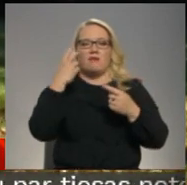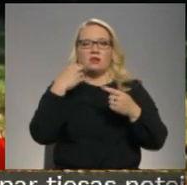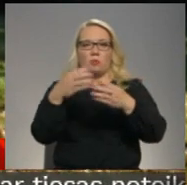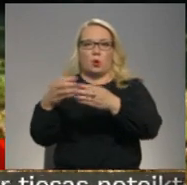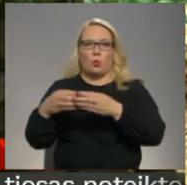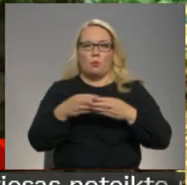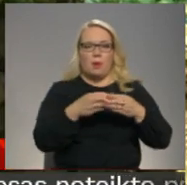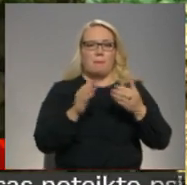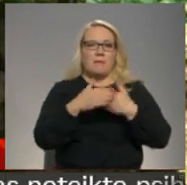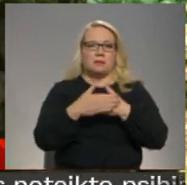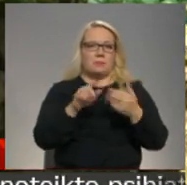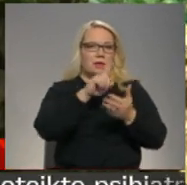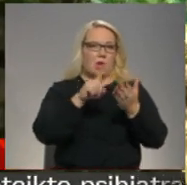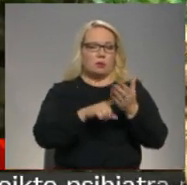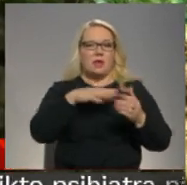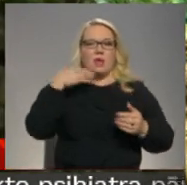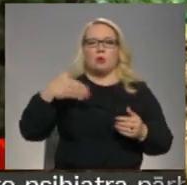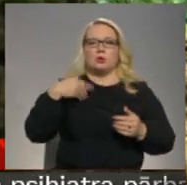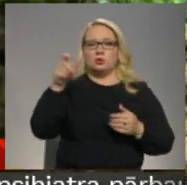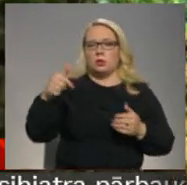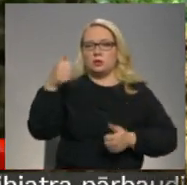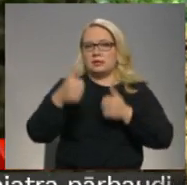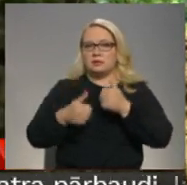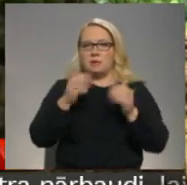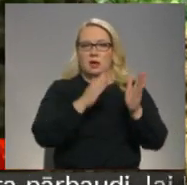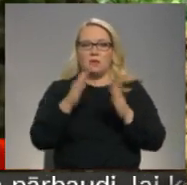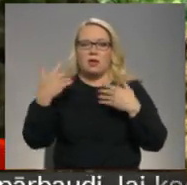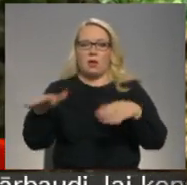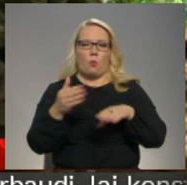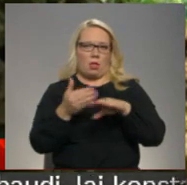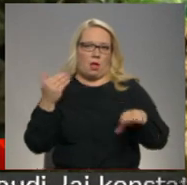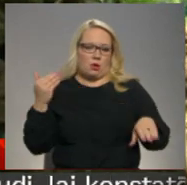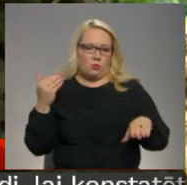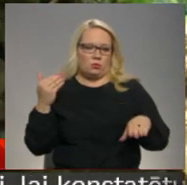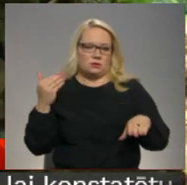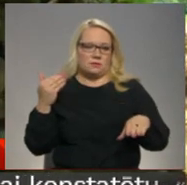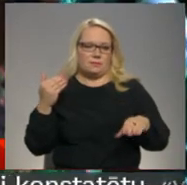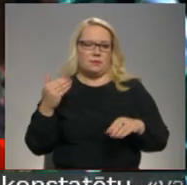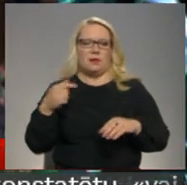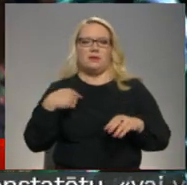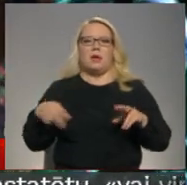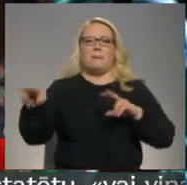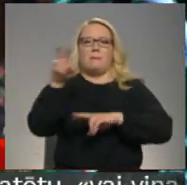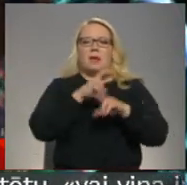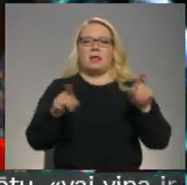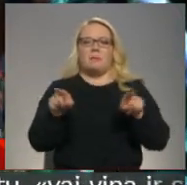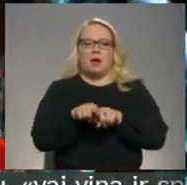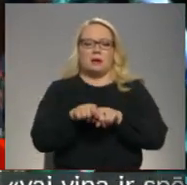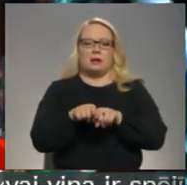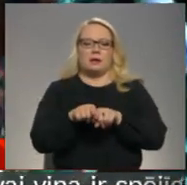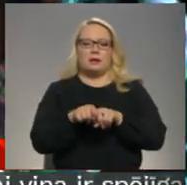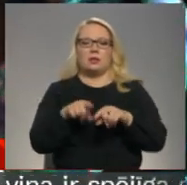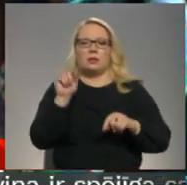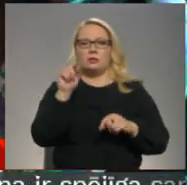paslēpti jautājumi. Daudz skolēnu sacensībām gatavojušies jau laikus. Noteikti pa pameklējiem. Es arī, nu, mēs, es tā